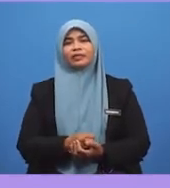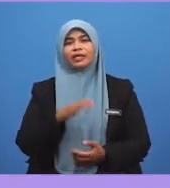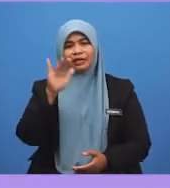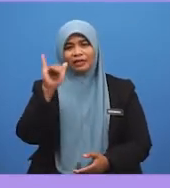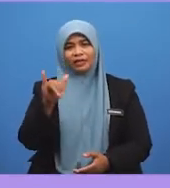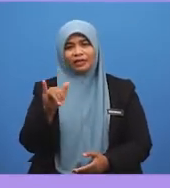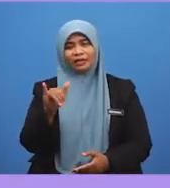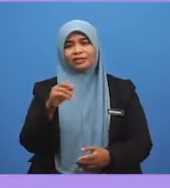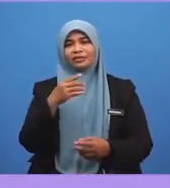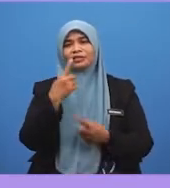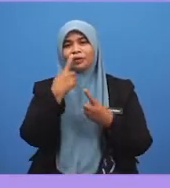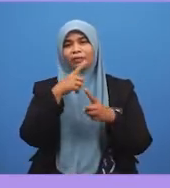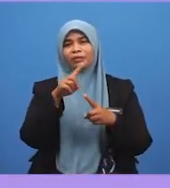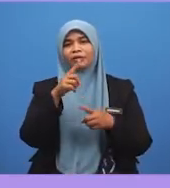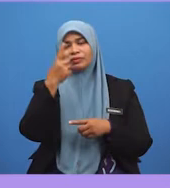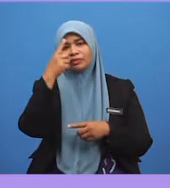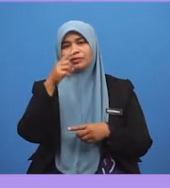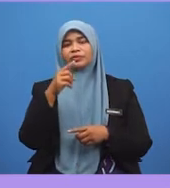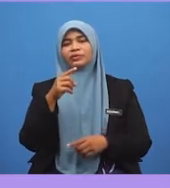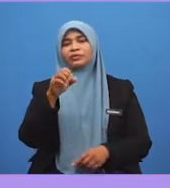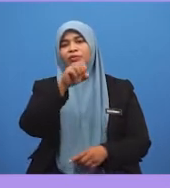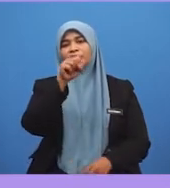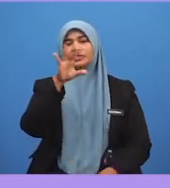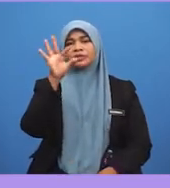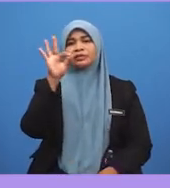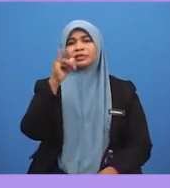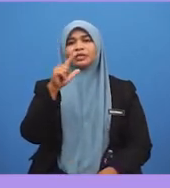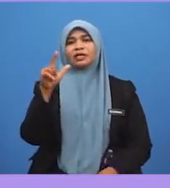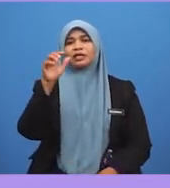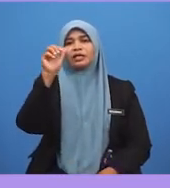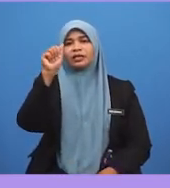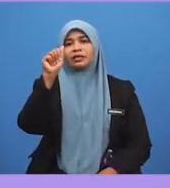Ya, jawapan bagi soalan tersebut ialah A.